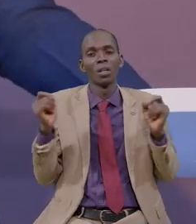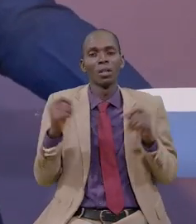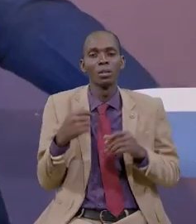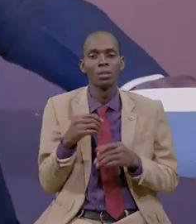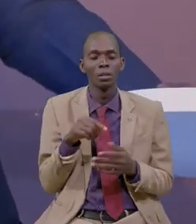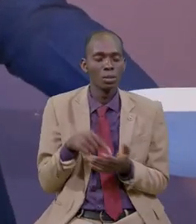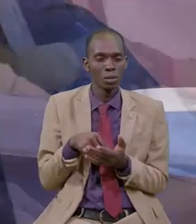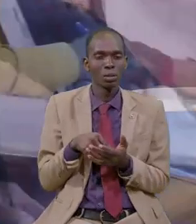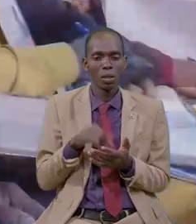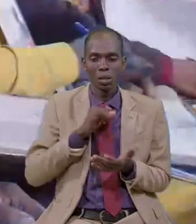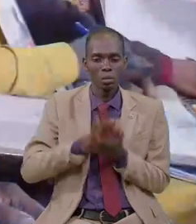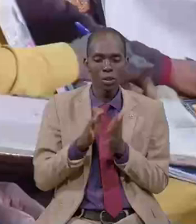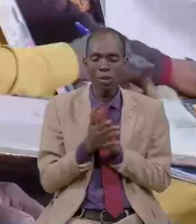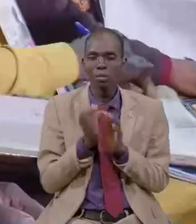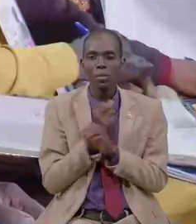sauvé,